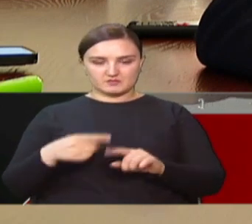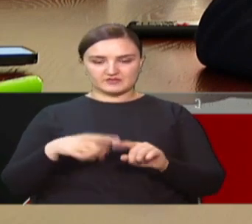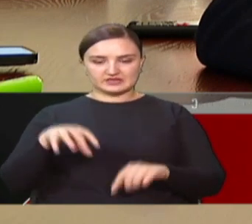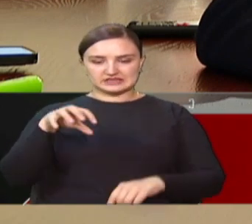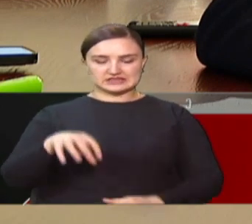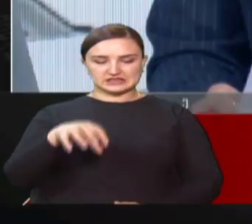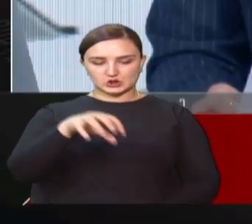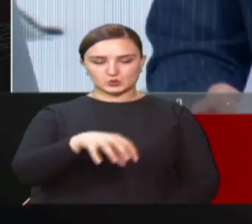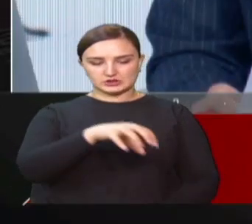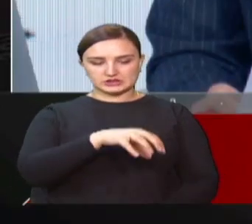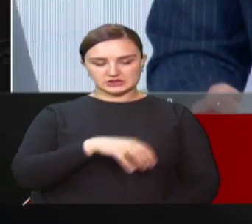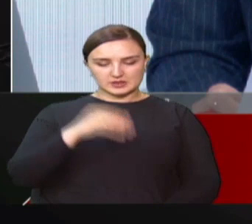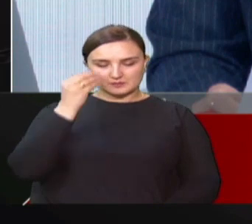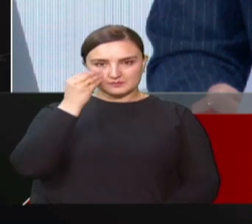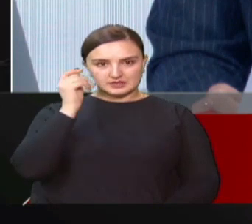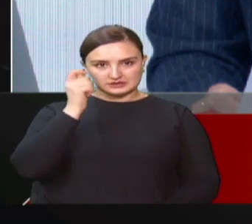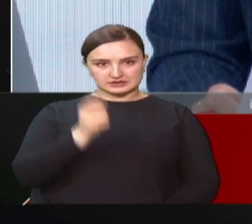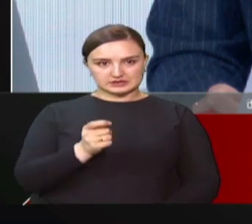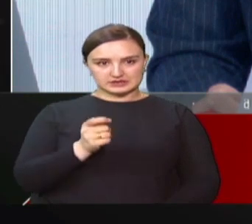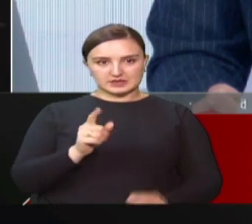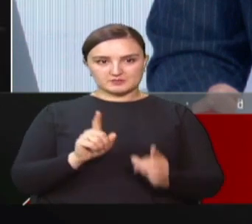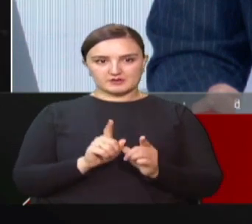ინსტიტუცია, რომელიც ფასდება არაერთი ავტორიტეტული